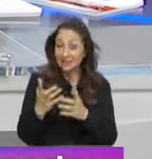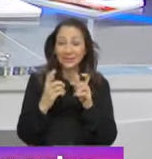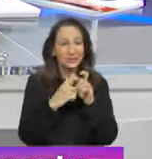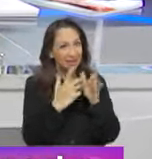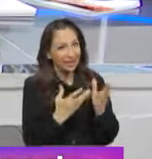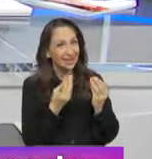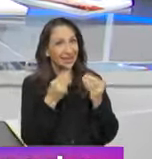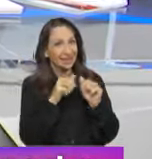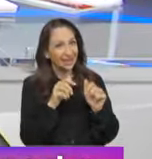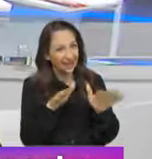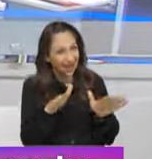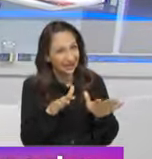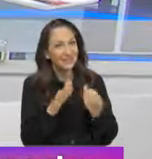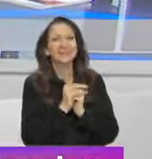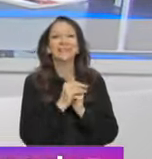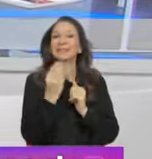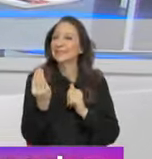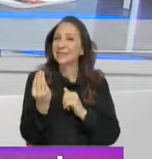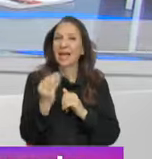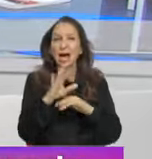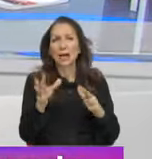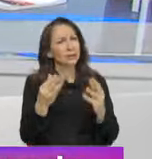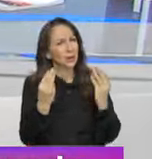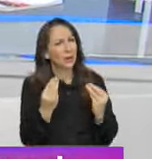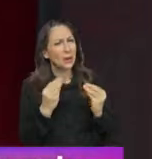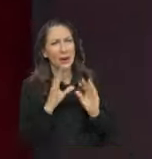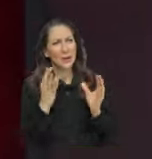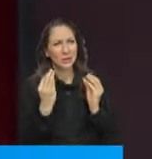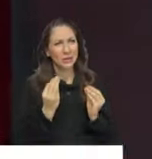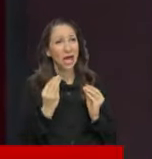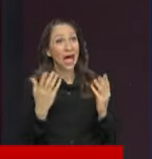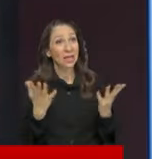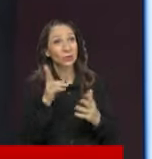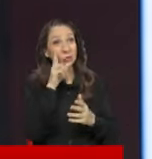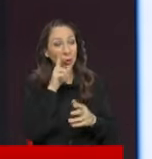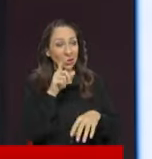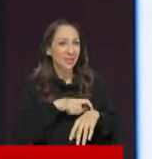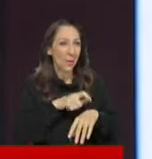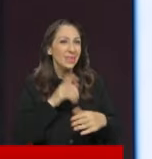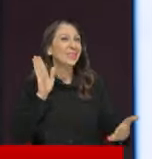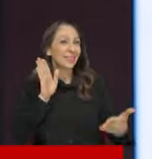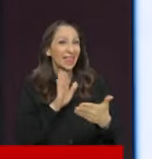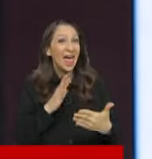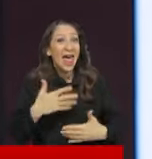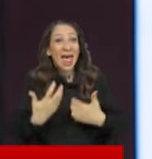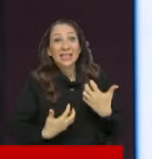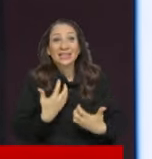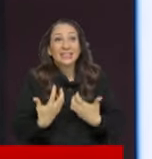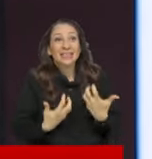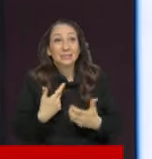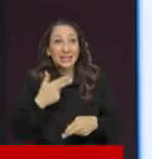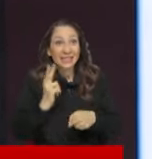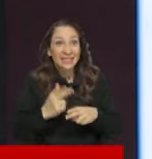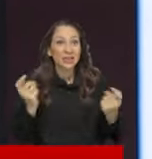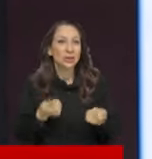geldiniz i yayınlar teşekür Sağ olun teşekkürler Nasılsınız Her şey yolunda gayet iyi E artık son dönem içe girdik heyecan Doruk da biz de